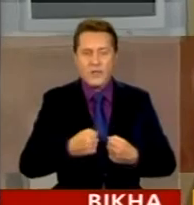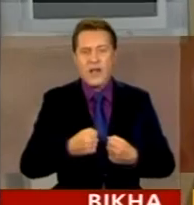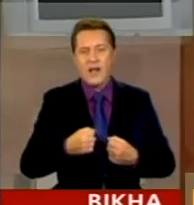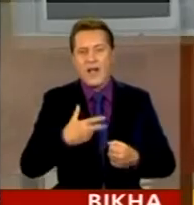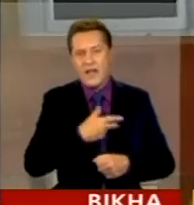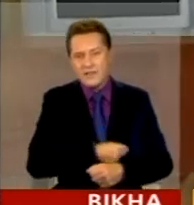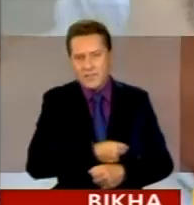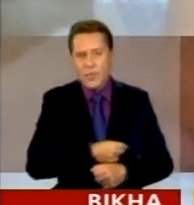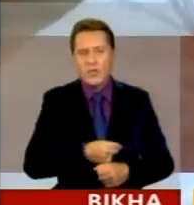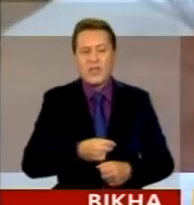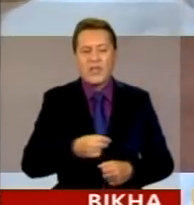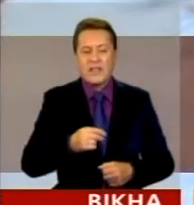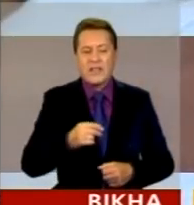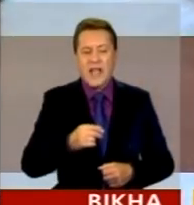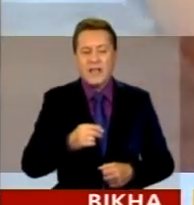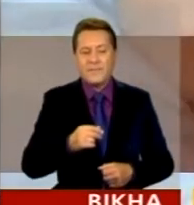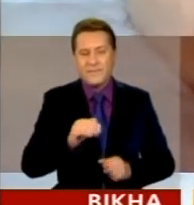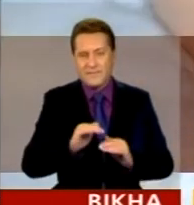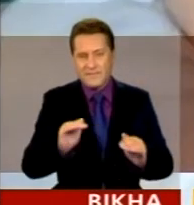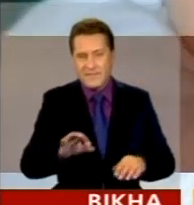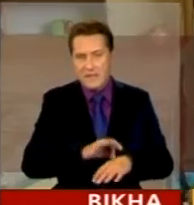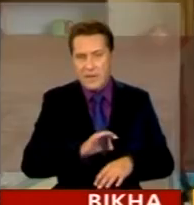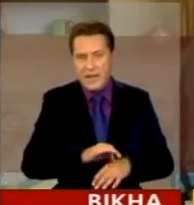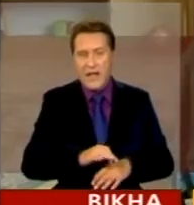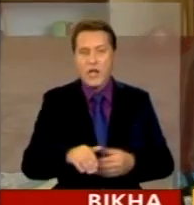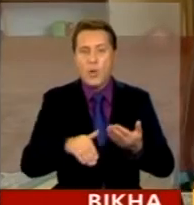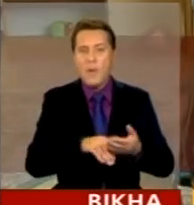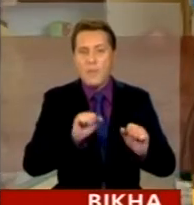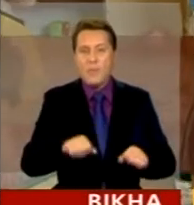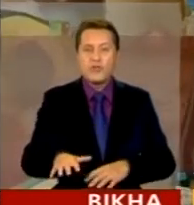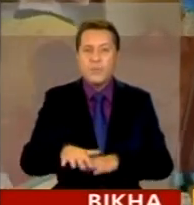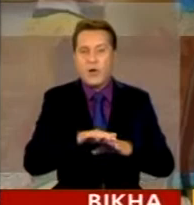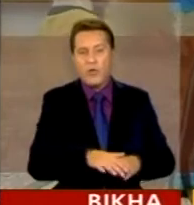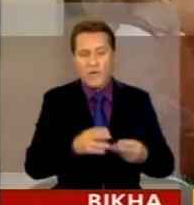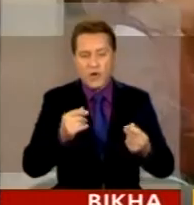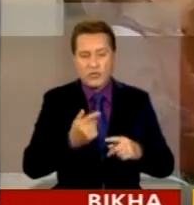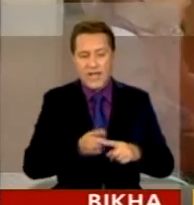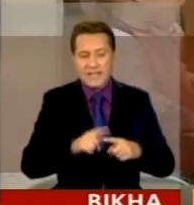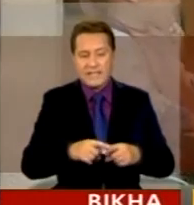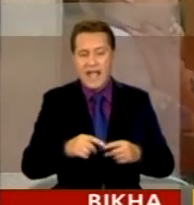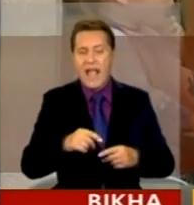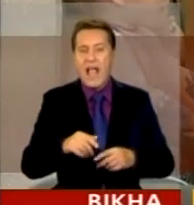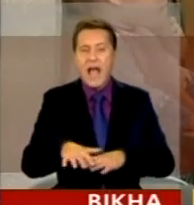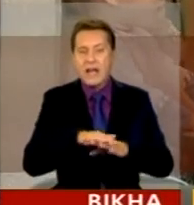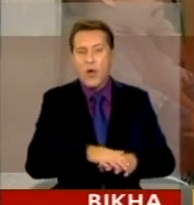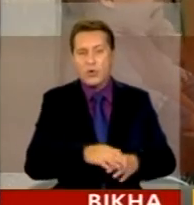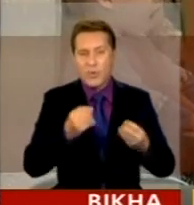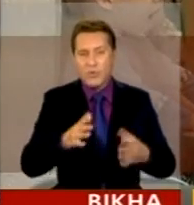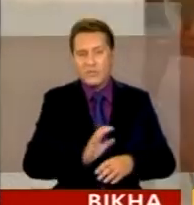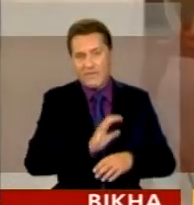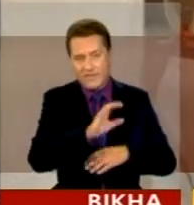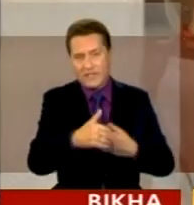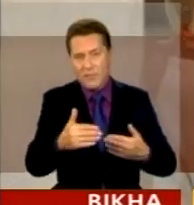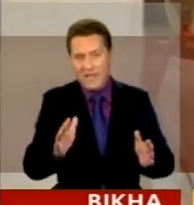для ВІЛ-інфікованих діток. Тож допомогти малюкам може кожен з вас, перерахувавши гроші на ось цей рахунок, чи просто виславши посилку за